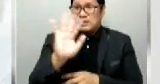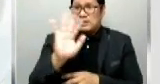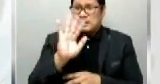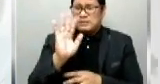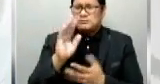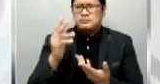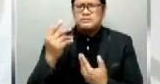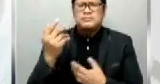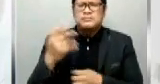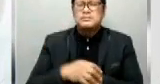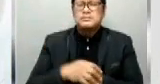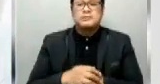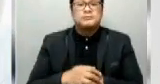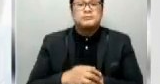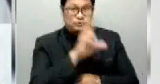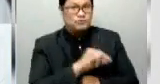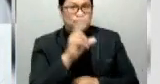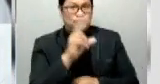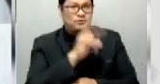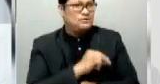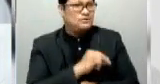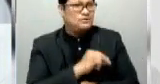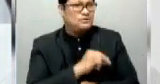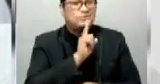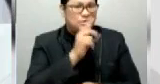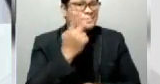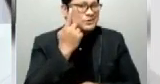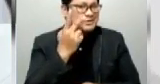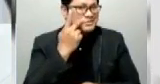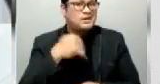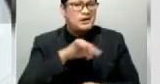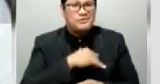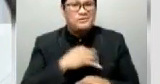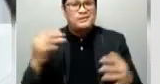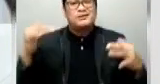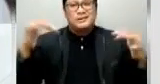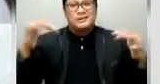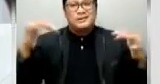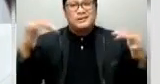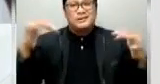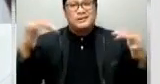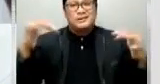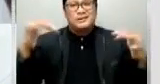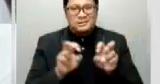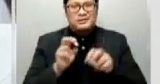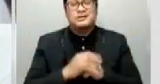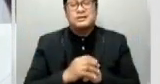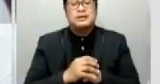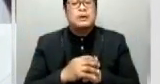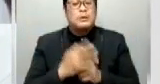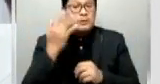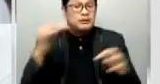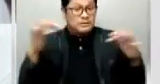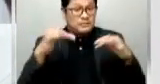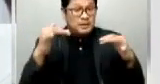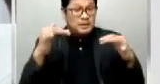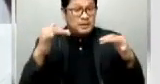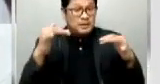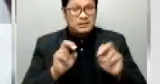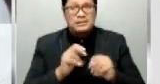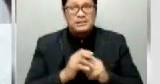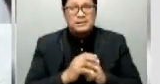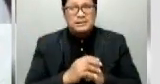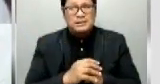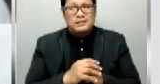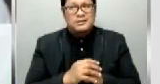Nako, you should see our cabinet meetings. It has nothing to do with niceties. Kasi the meetings in the cabinet are nasty, if at all. No? Dahil